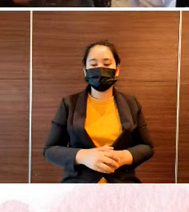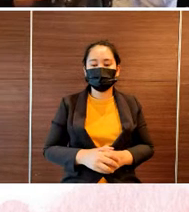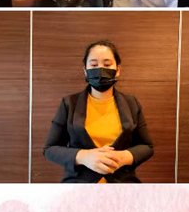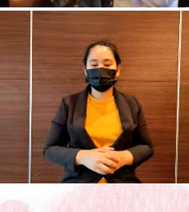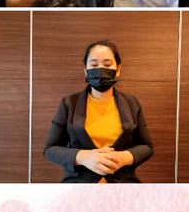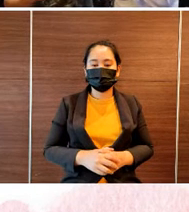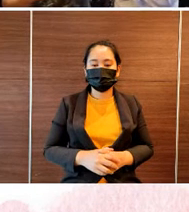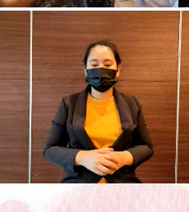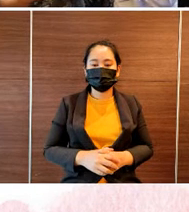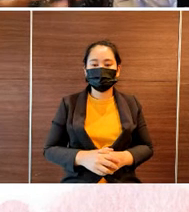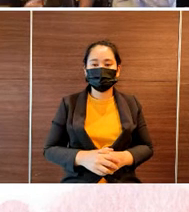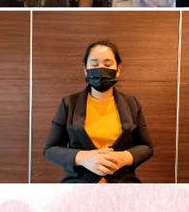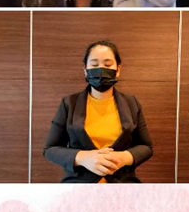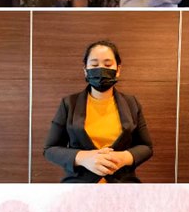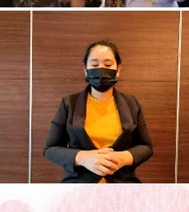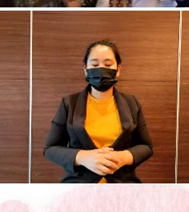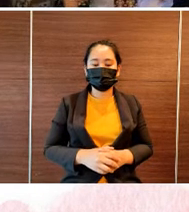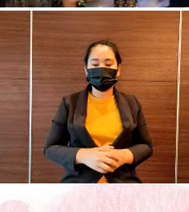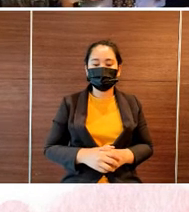ต